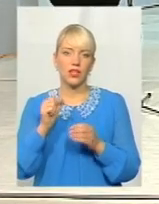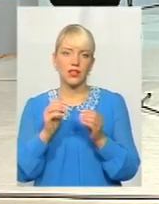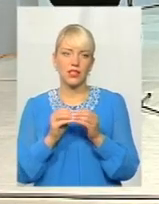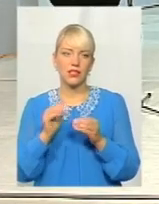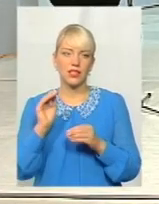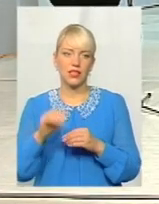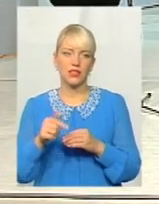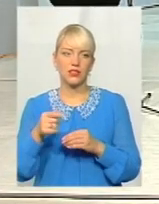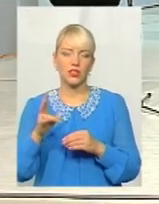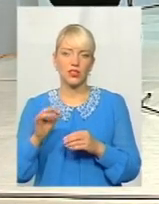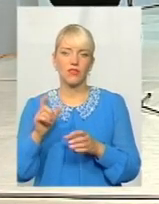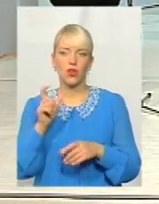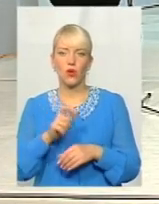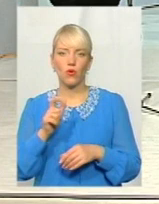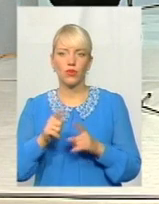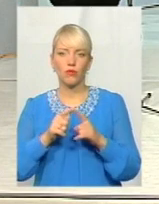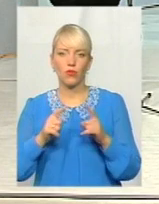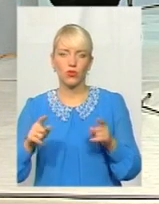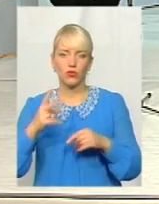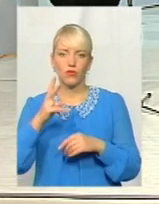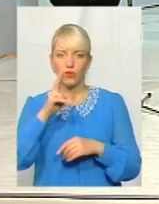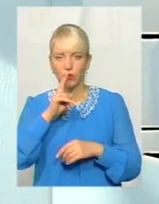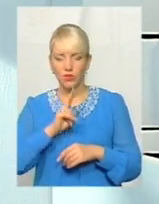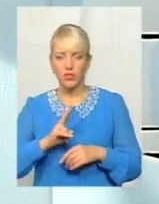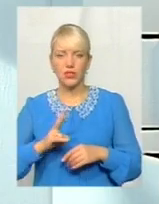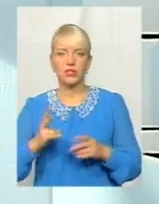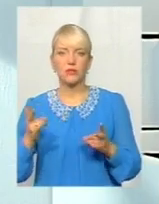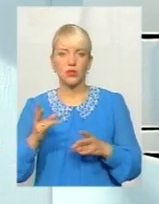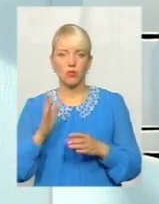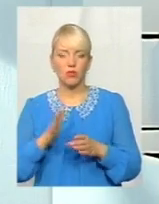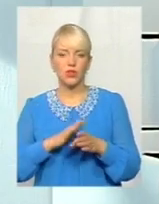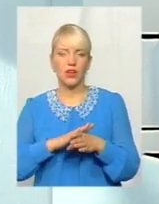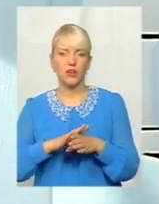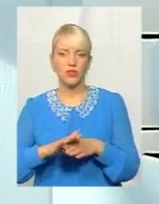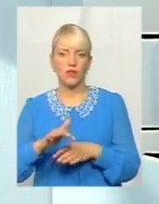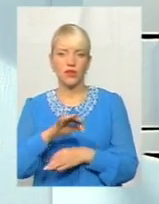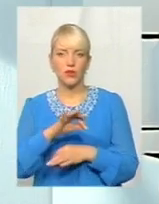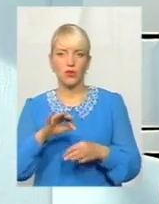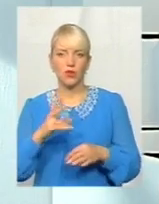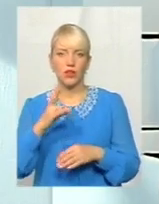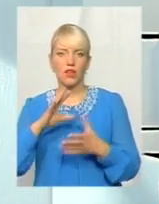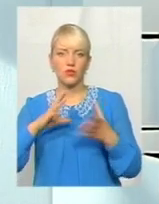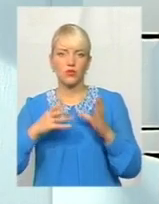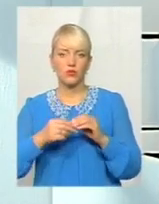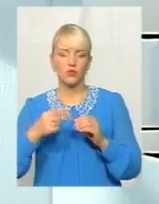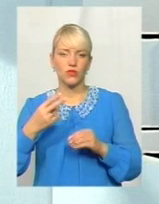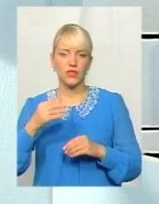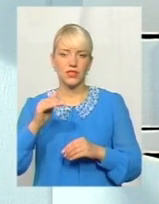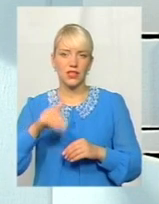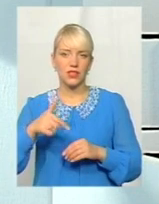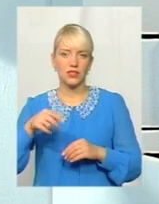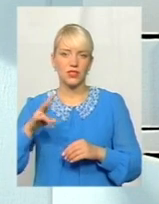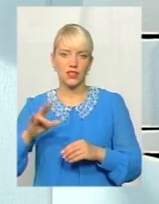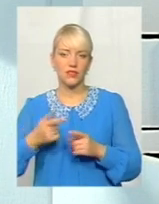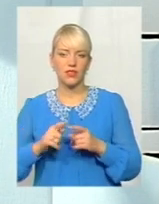люди протягом 2 місяців муситимуть зреалізувати проєкт на суму 20 тисяч гривень, які будуть, ці